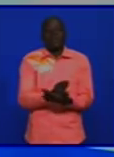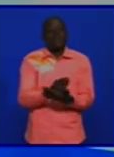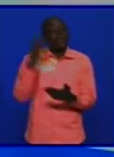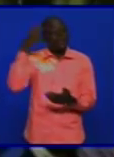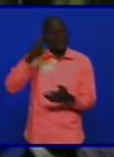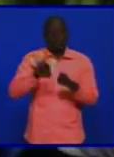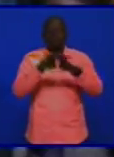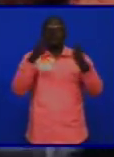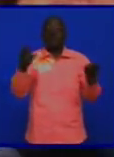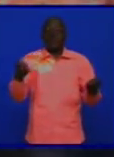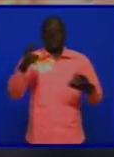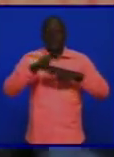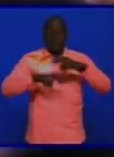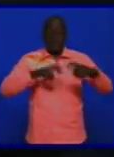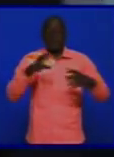ouverte.